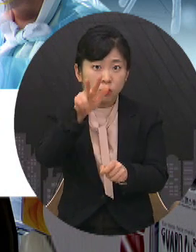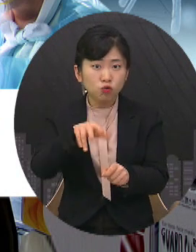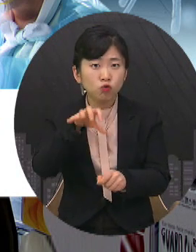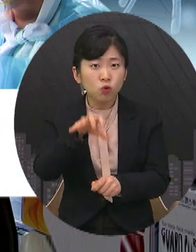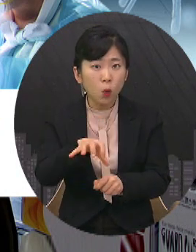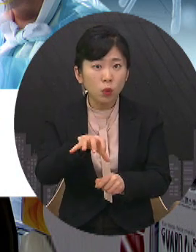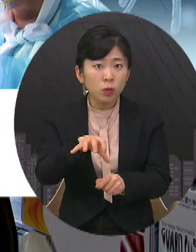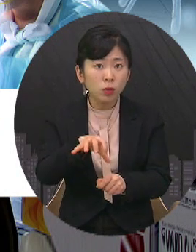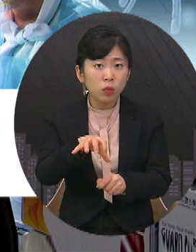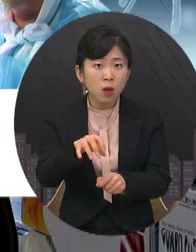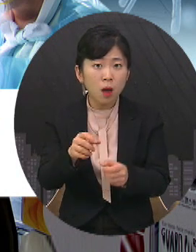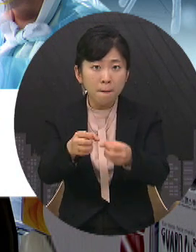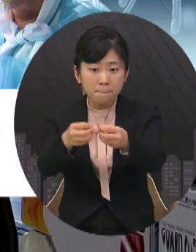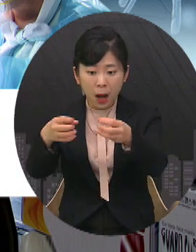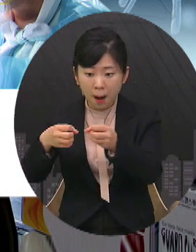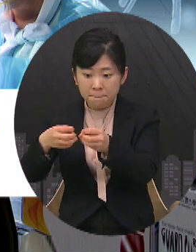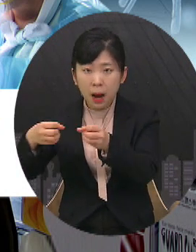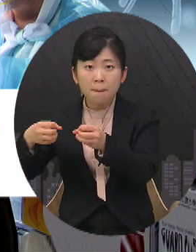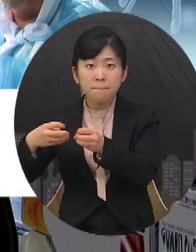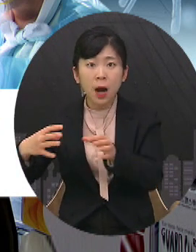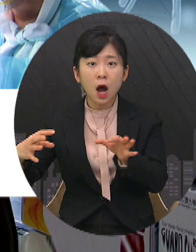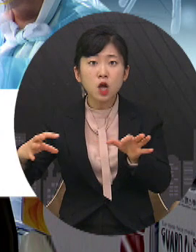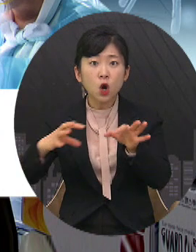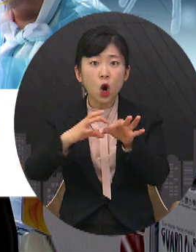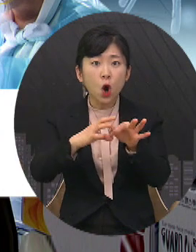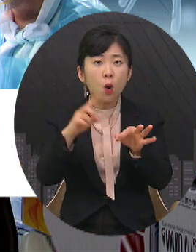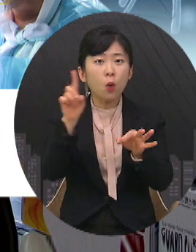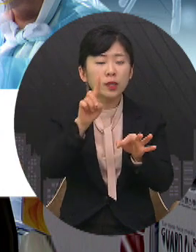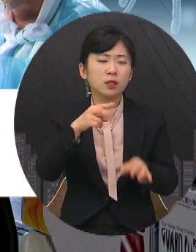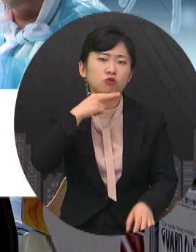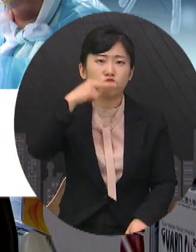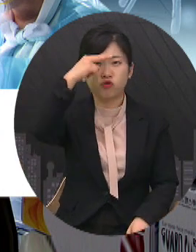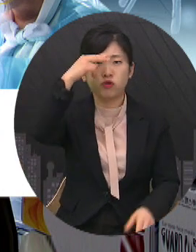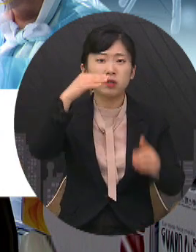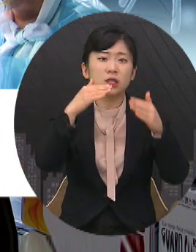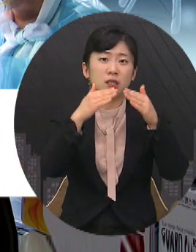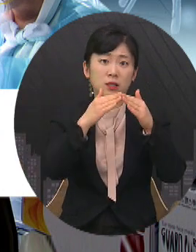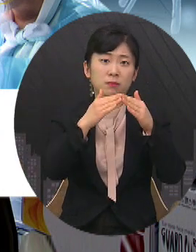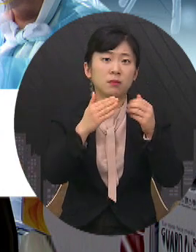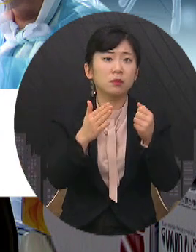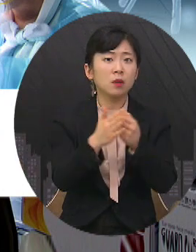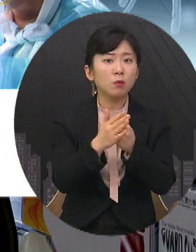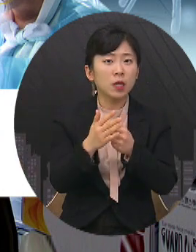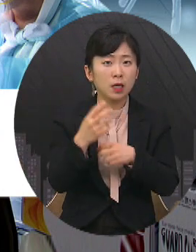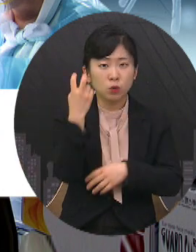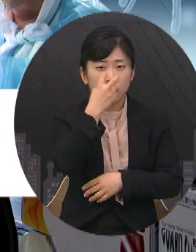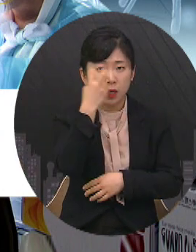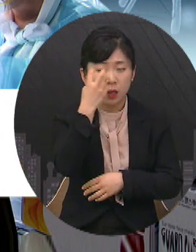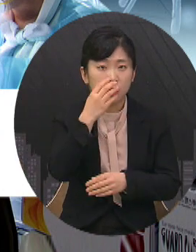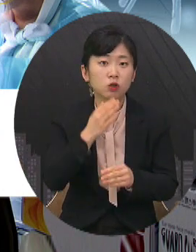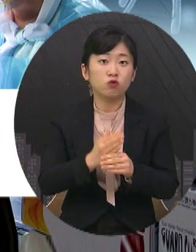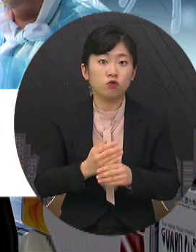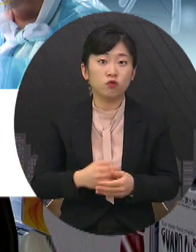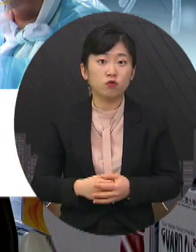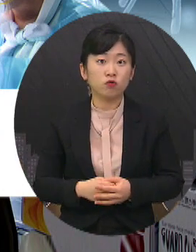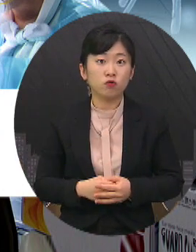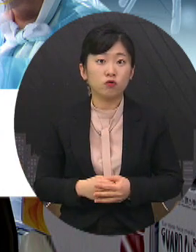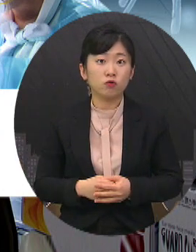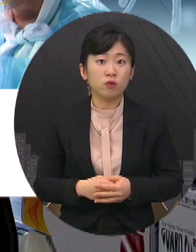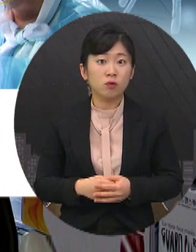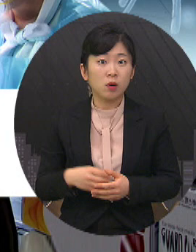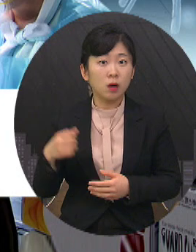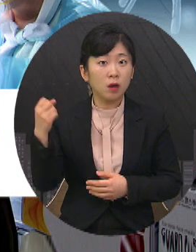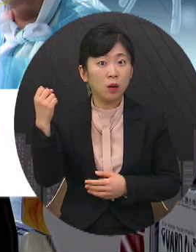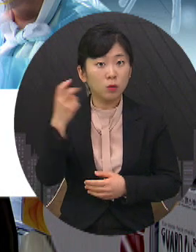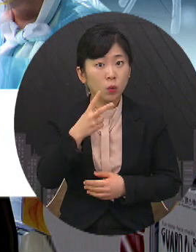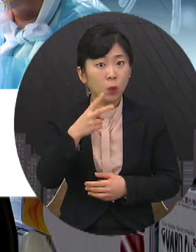감염에 연결고리가 단란주점 인 것으로 드러나 서 당국이 어디부터 시작이 된건지 조사를 하고 있습니다 또 진주 의